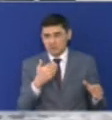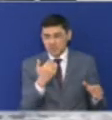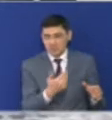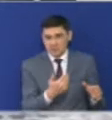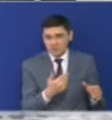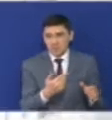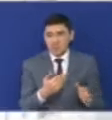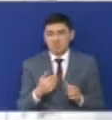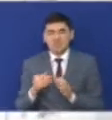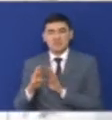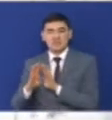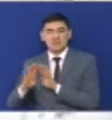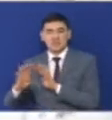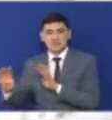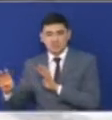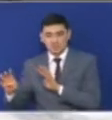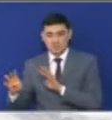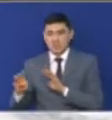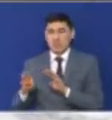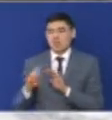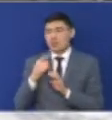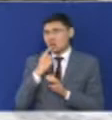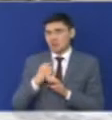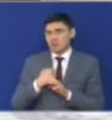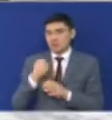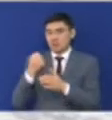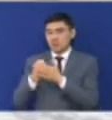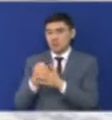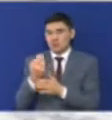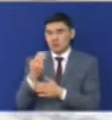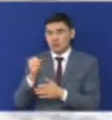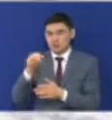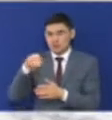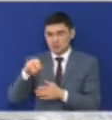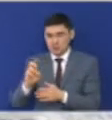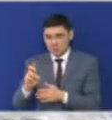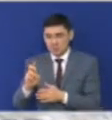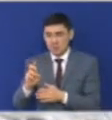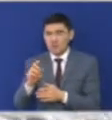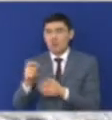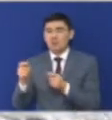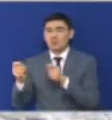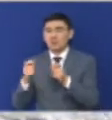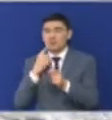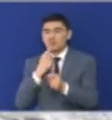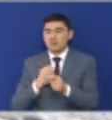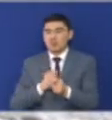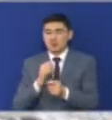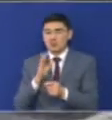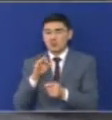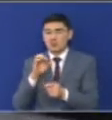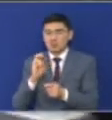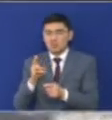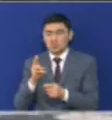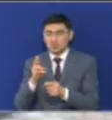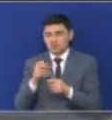Колонна с символом воинской доблести проехала по городу до штаба управления регионального командования «Восток». Самат Секенов,